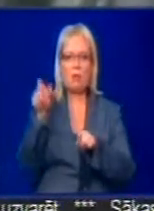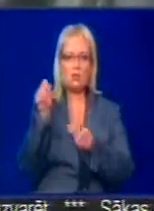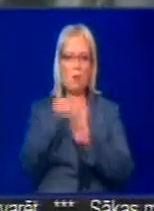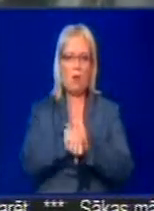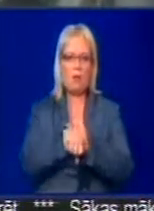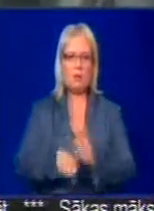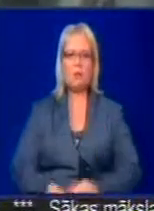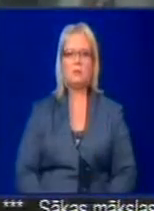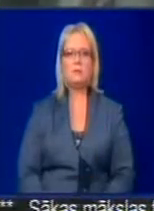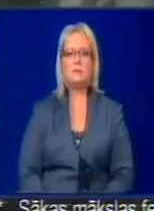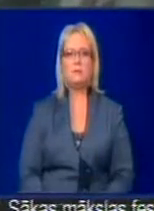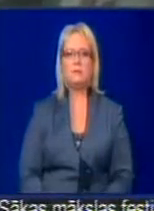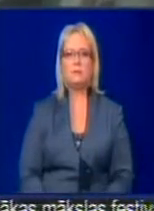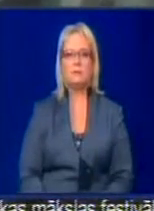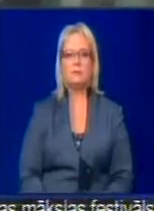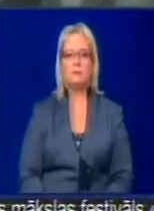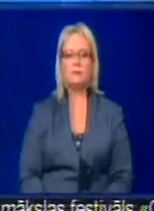brālis nogalināts.